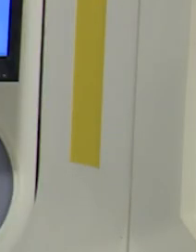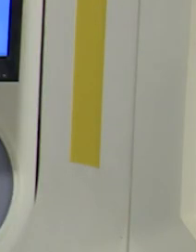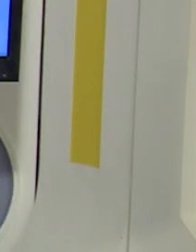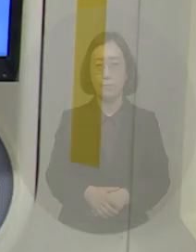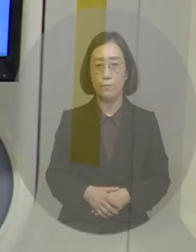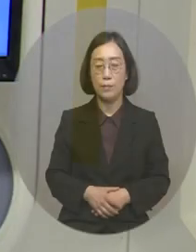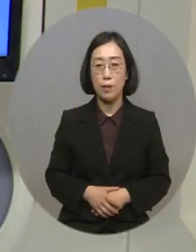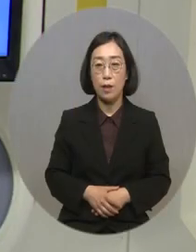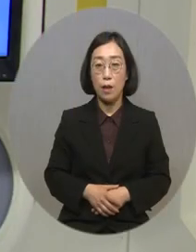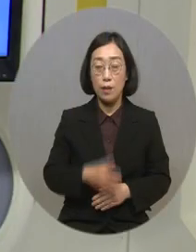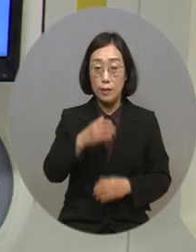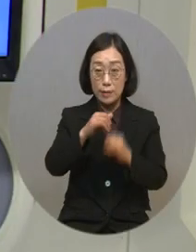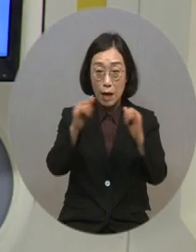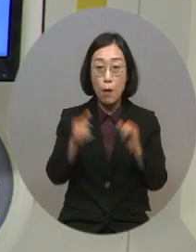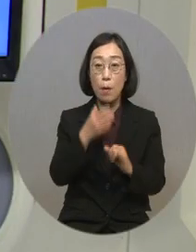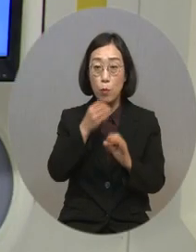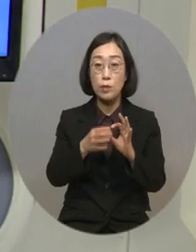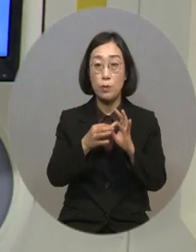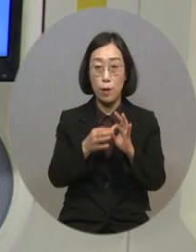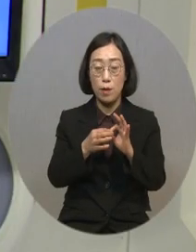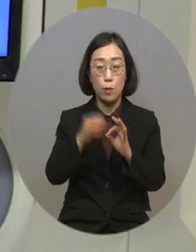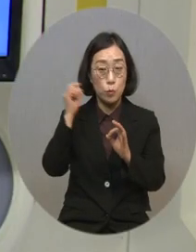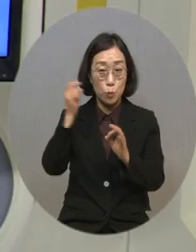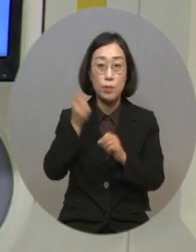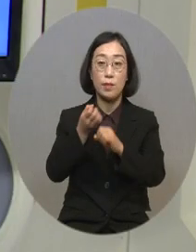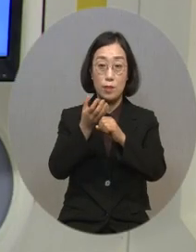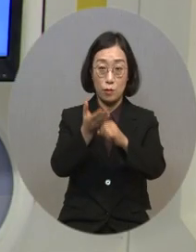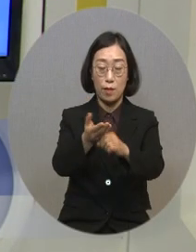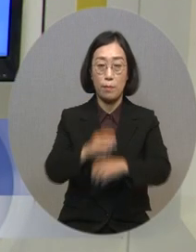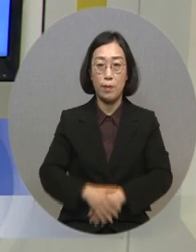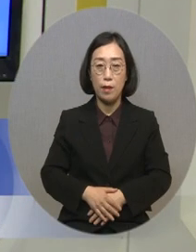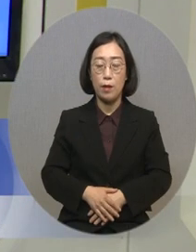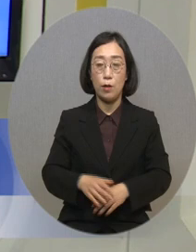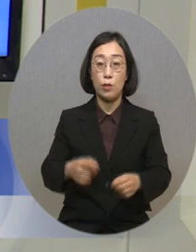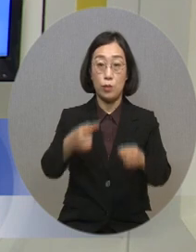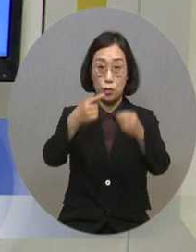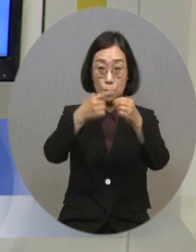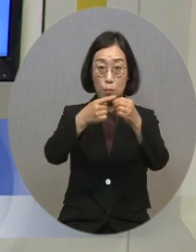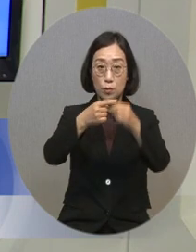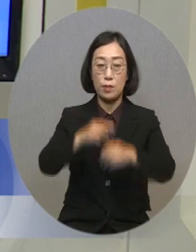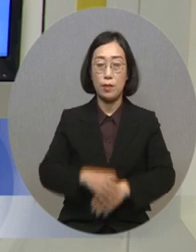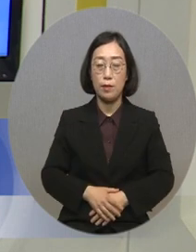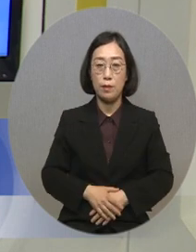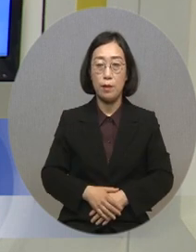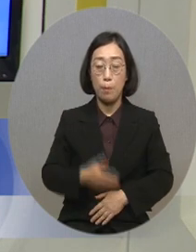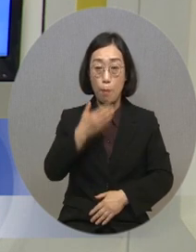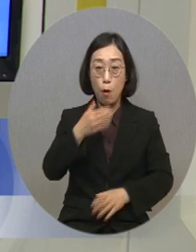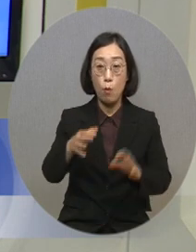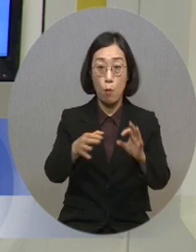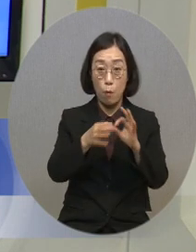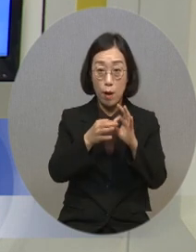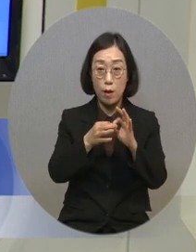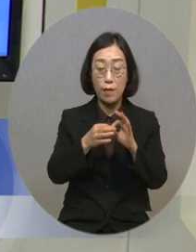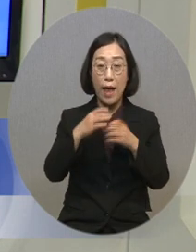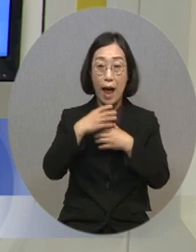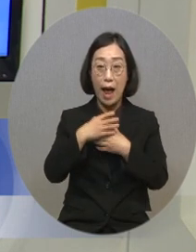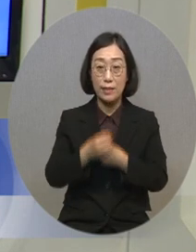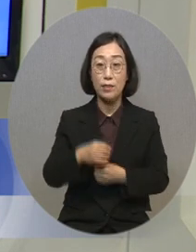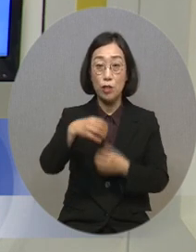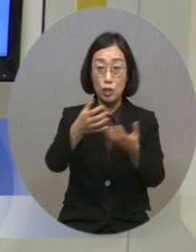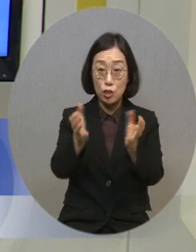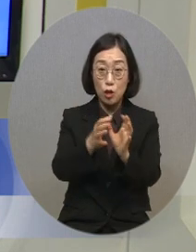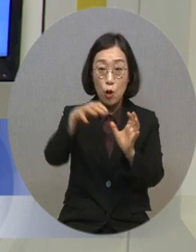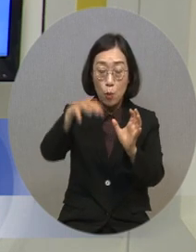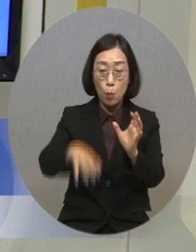웰페어뉴스 함께 사회복지의 이슈를 만나봅니다 오늘 첫 번째 기사입니다 식품의약품 안전처가 식품